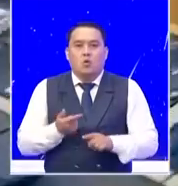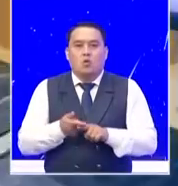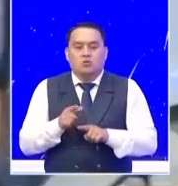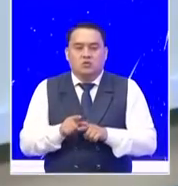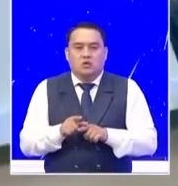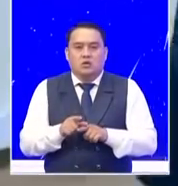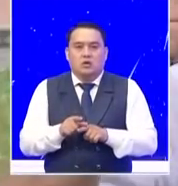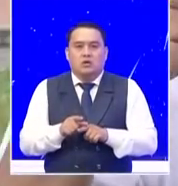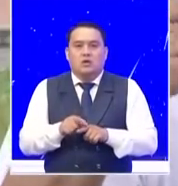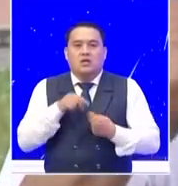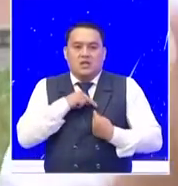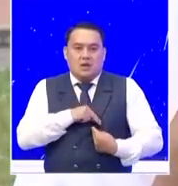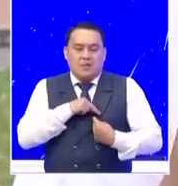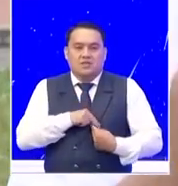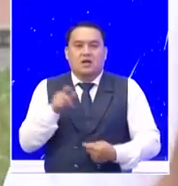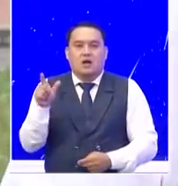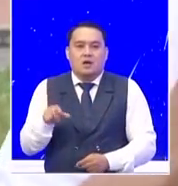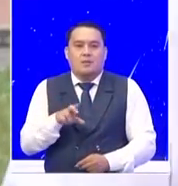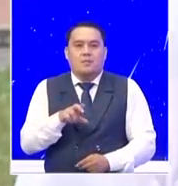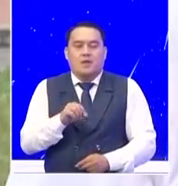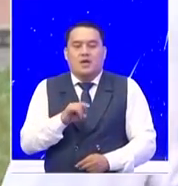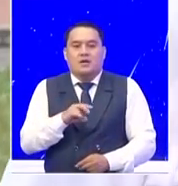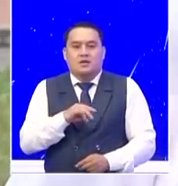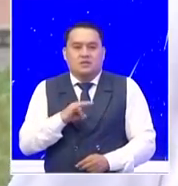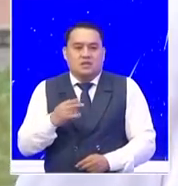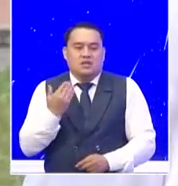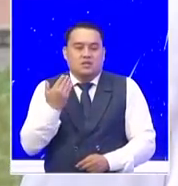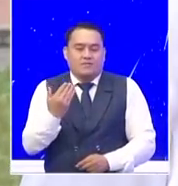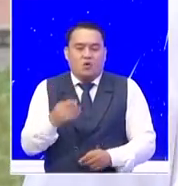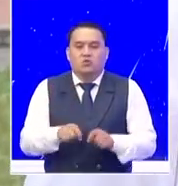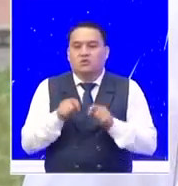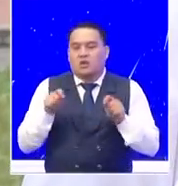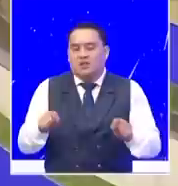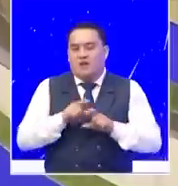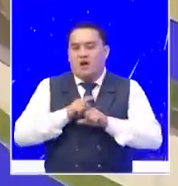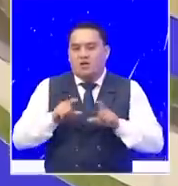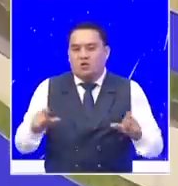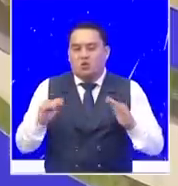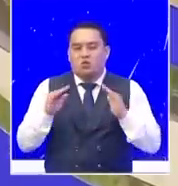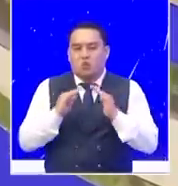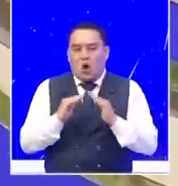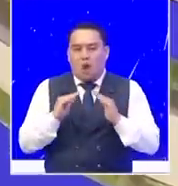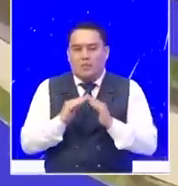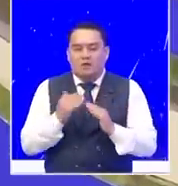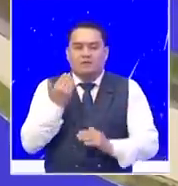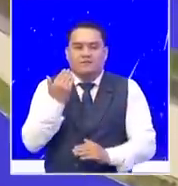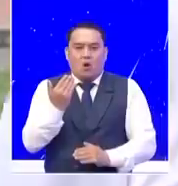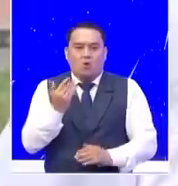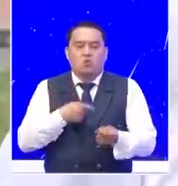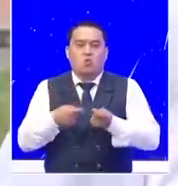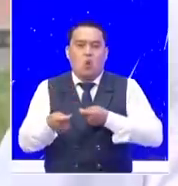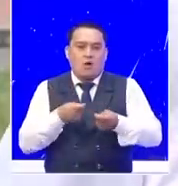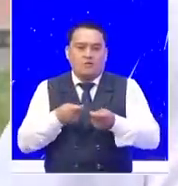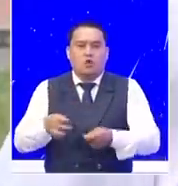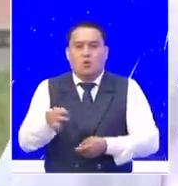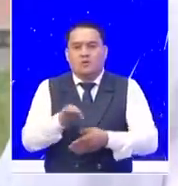көтеруіне еңбек сіңірген азаматтың бірі, бір емес, бірегейі. Один из основоположников Дома журналистов Бисен Куранбек. Руководство